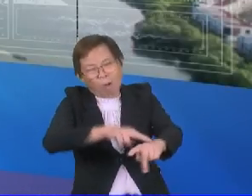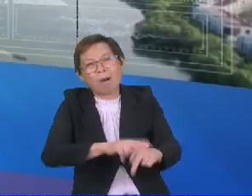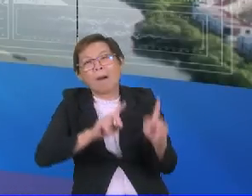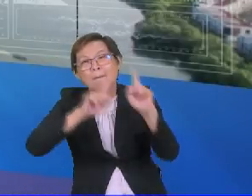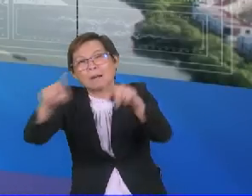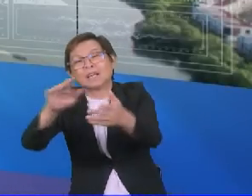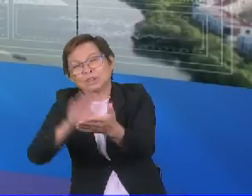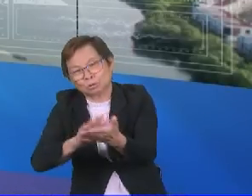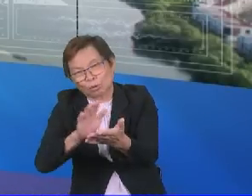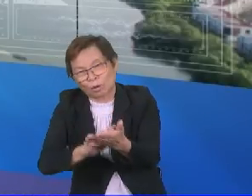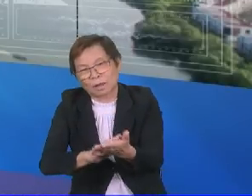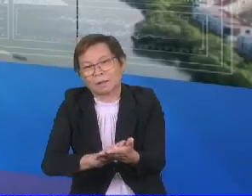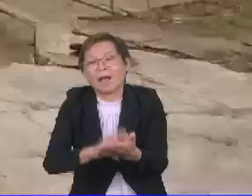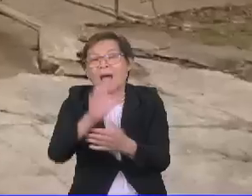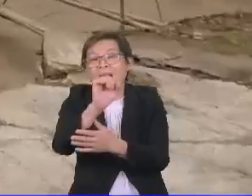kebangsaan sky